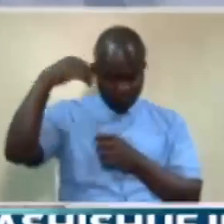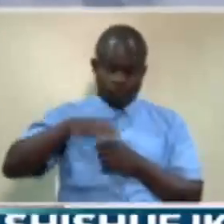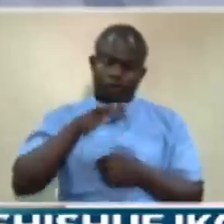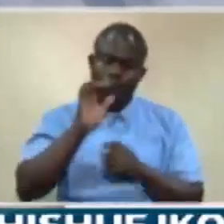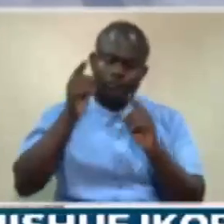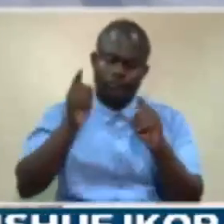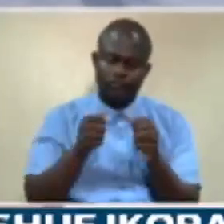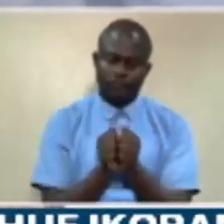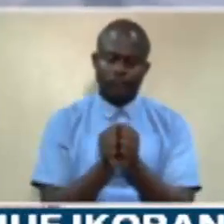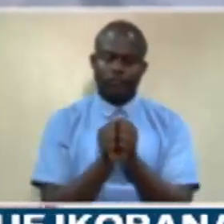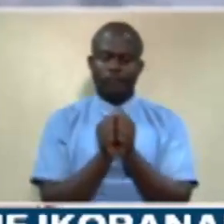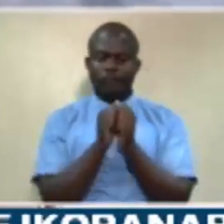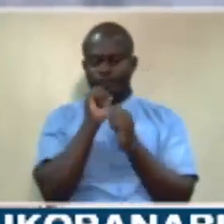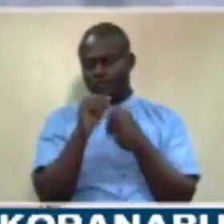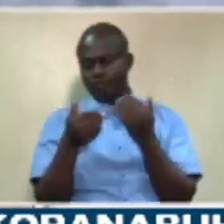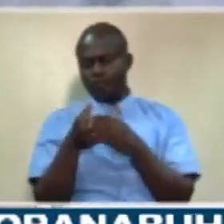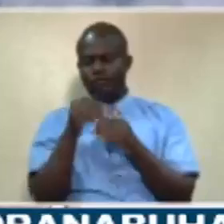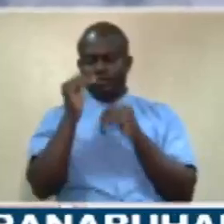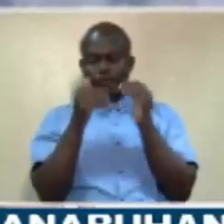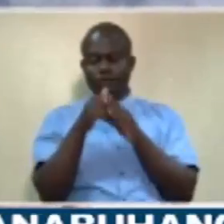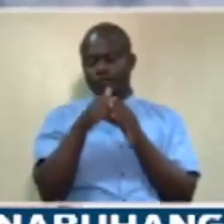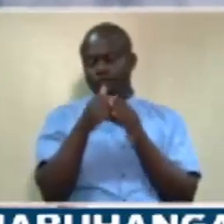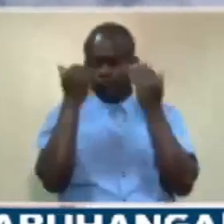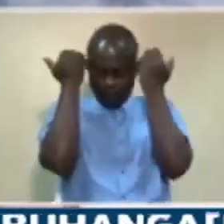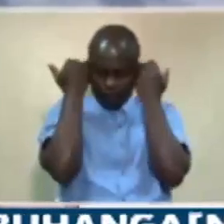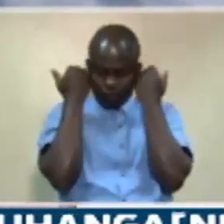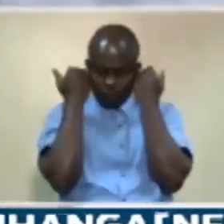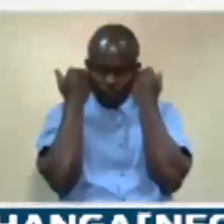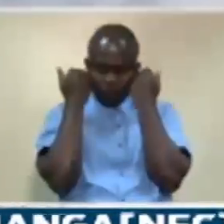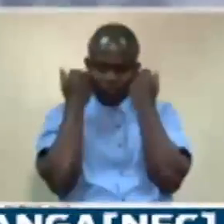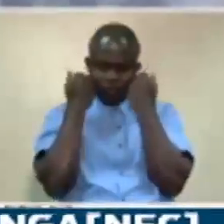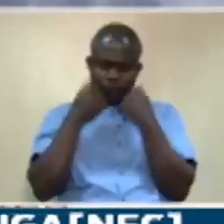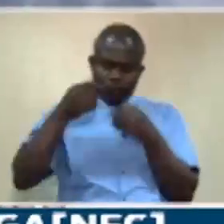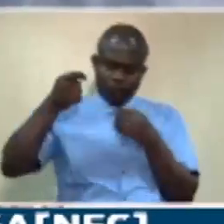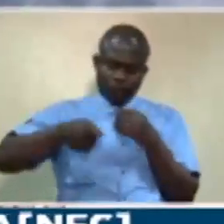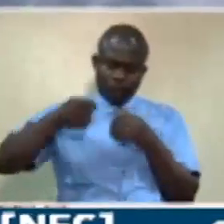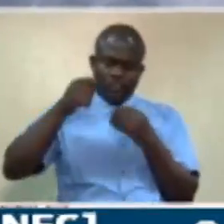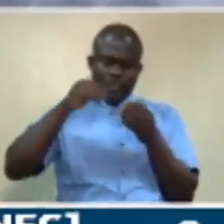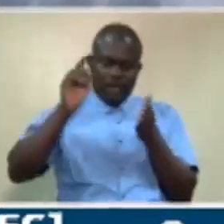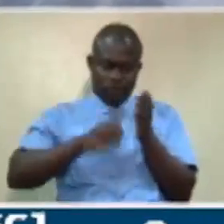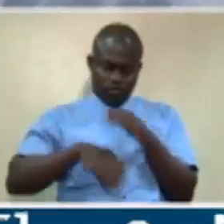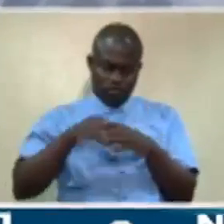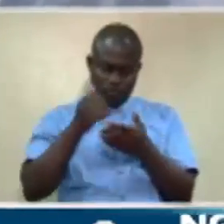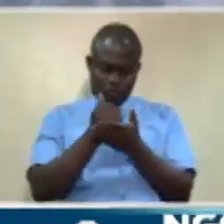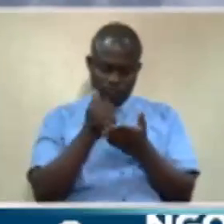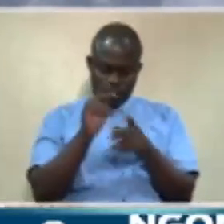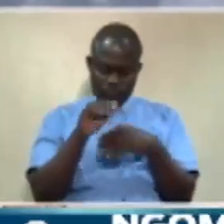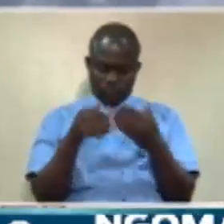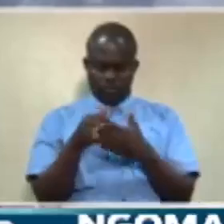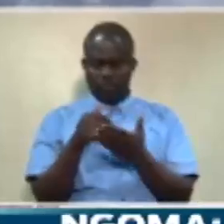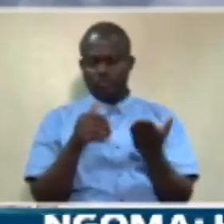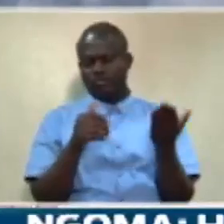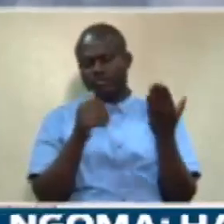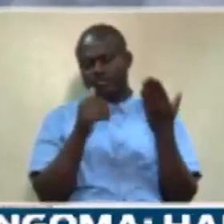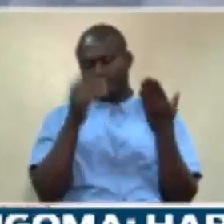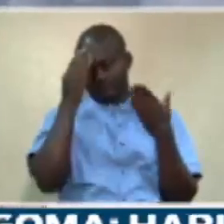kindi. Mu rwego rw'ubutabera nyine ni uko bajya baca imanza zitabera, nicyo uko barenganura umuntu, kuko